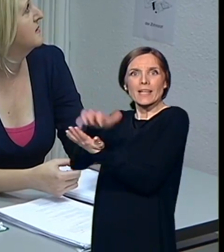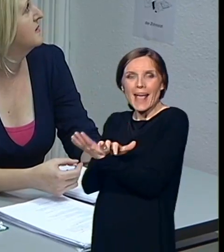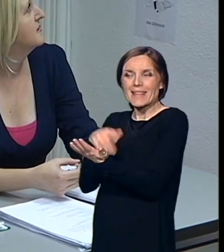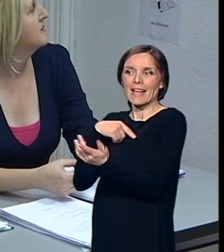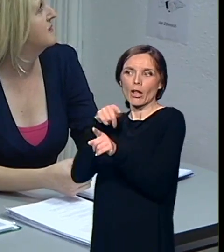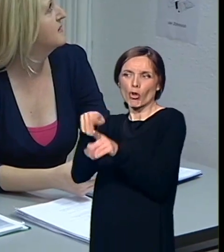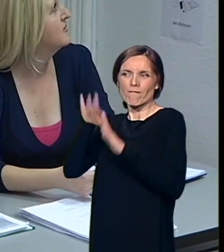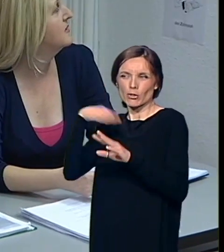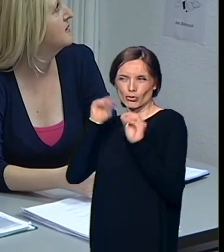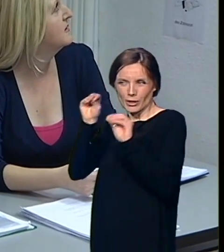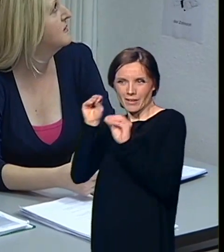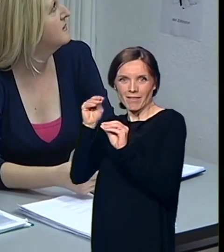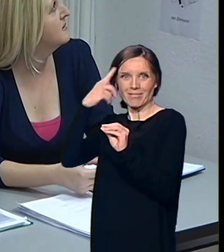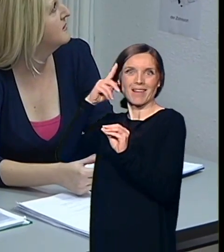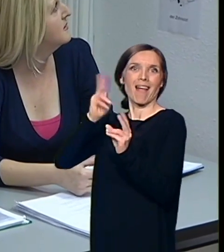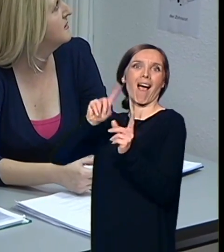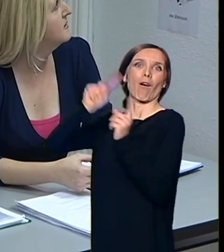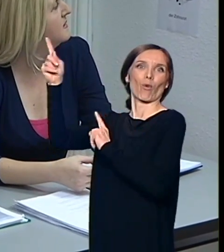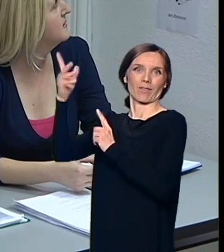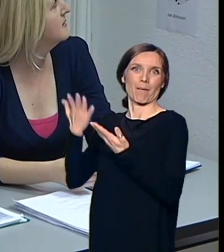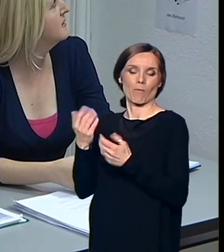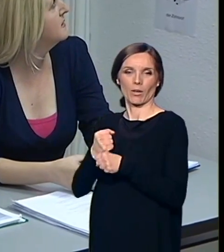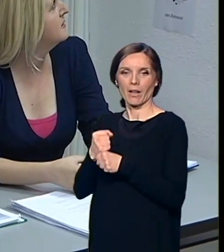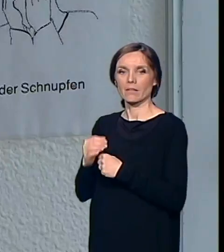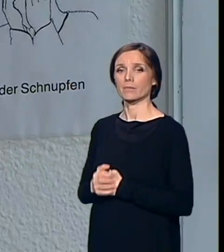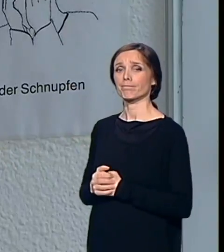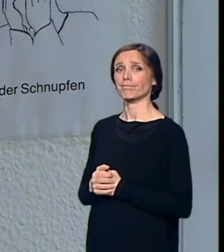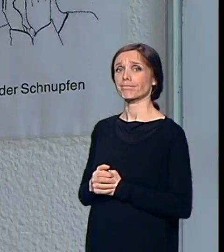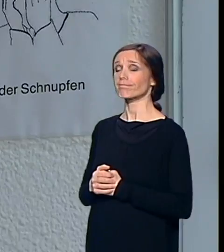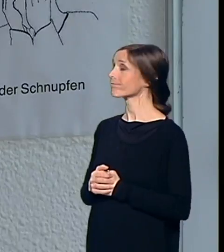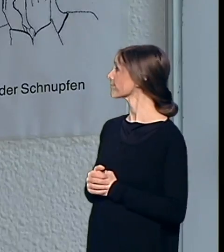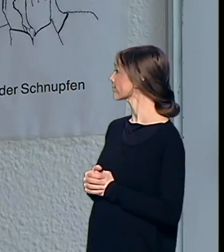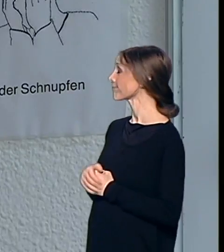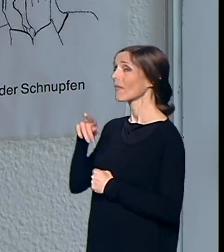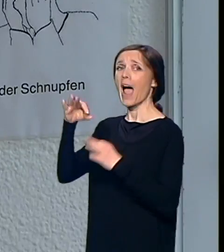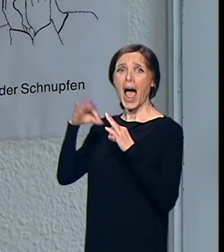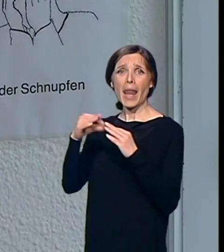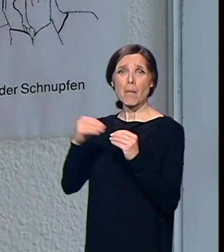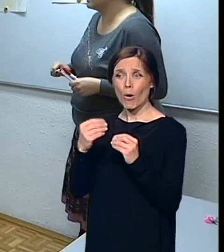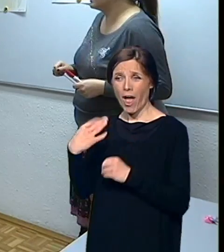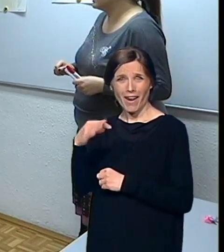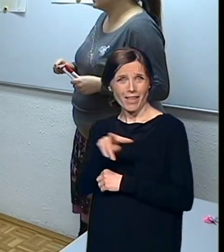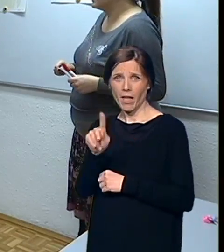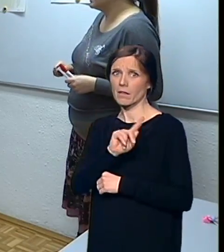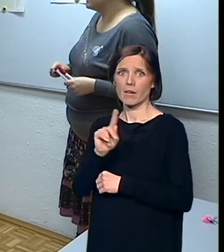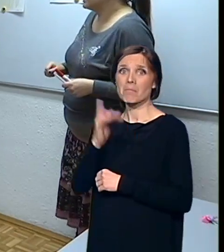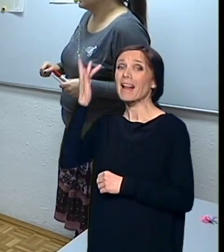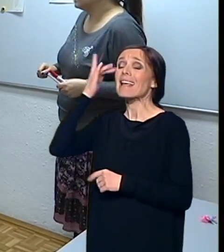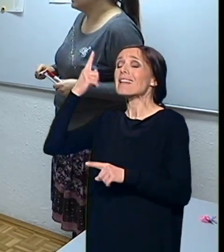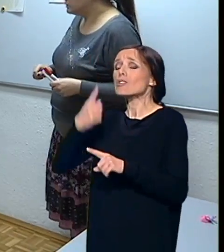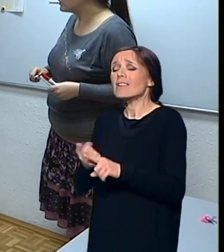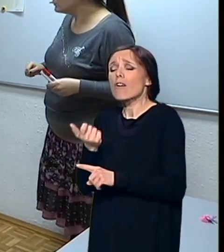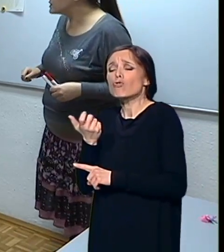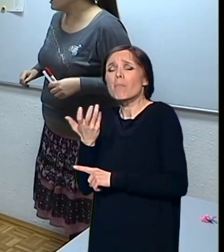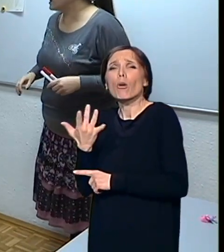i Bojana nisu jedine koje se pripremaju za odlazak u inostranstvo. Tačan broj se ne zna, ali procenjuje se da našu